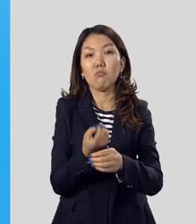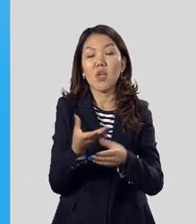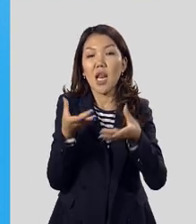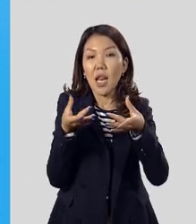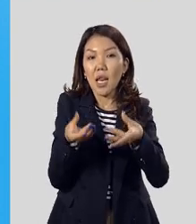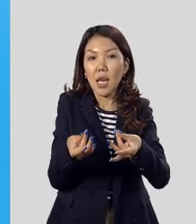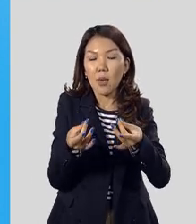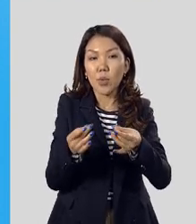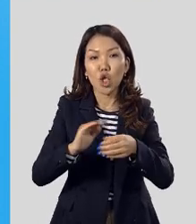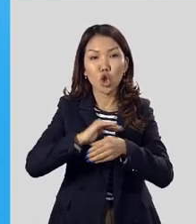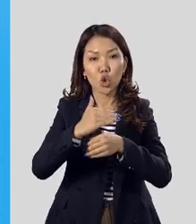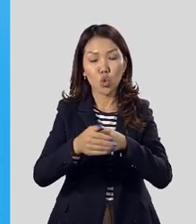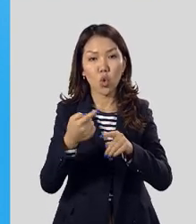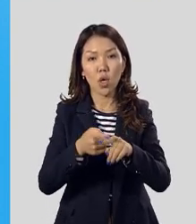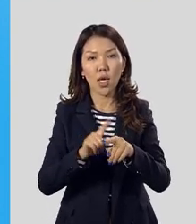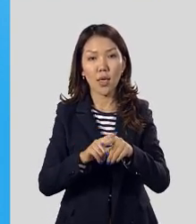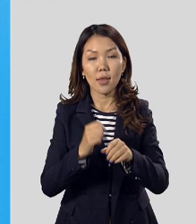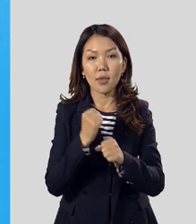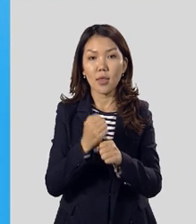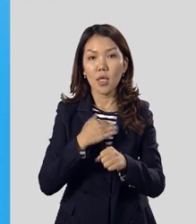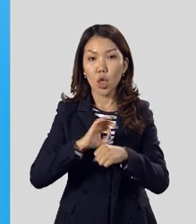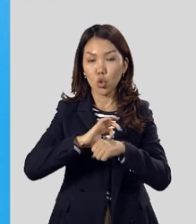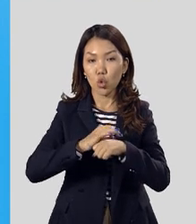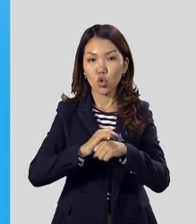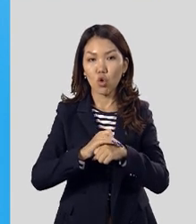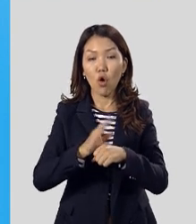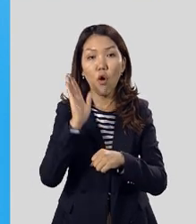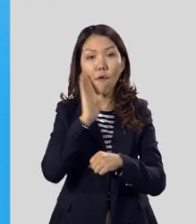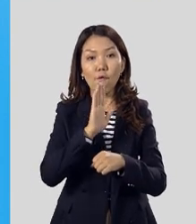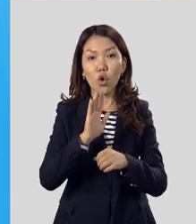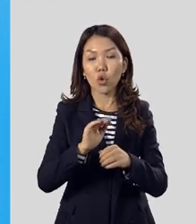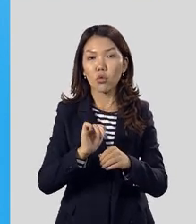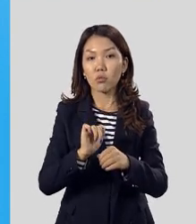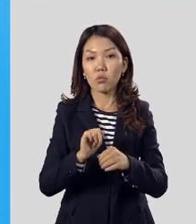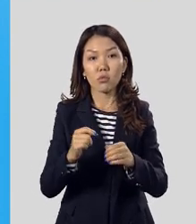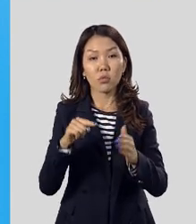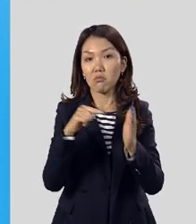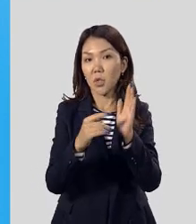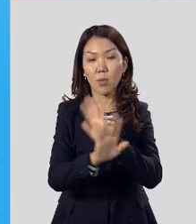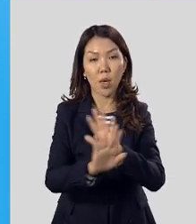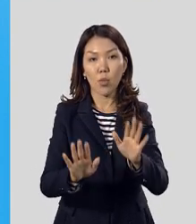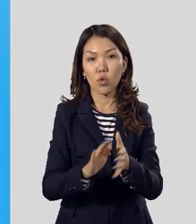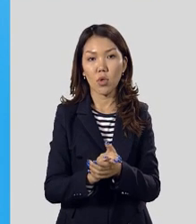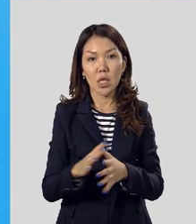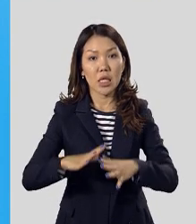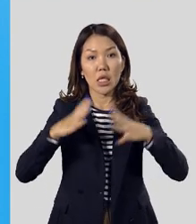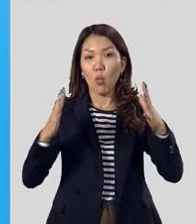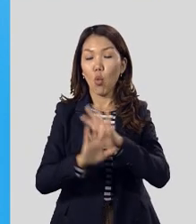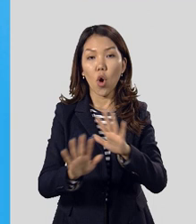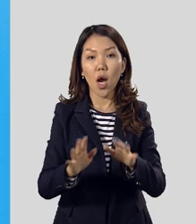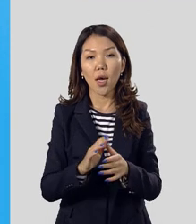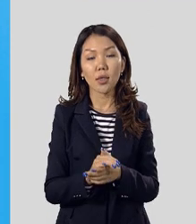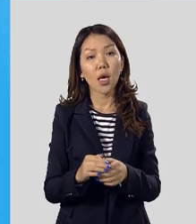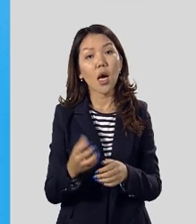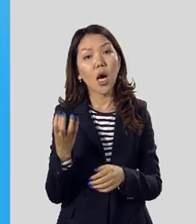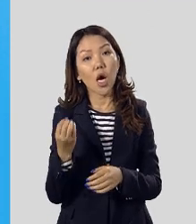делает нашу кожу водонепроницаемой. Она не пропускает влагу и не набухает. А